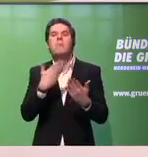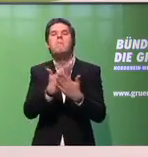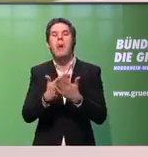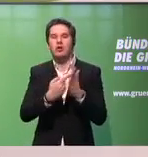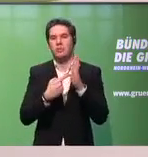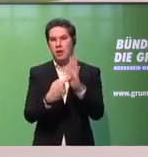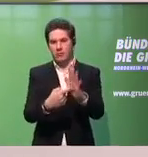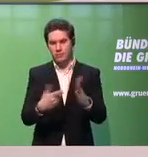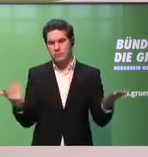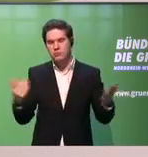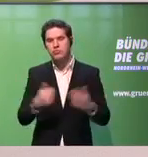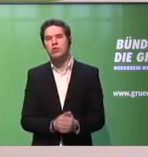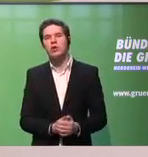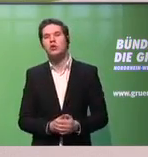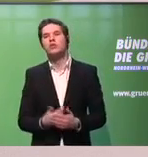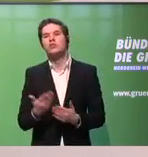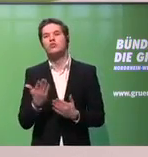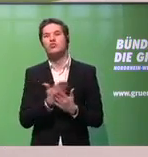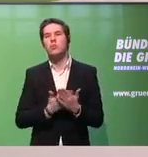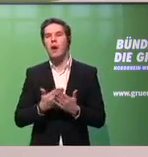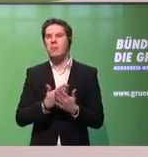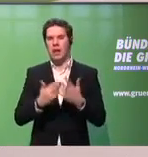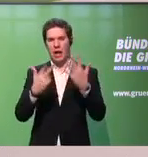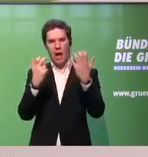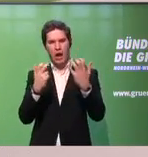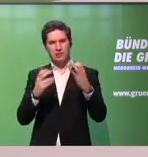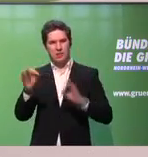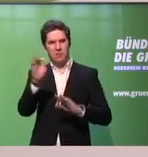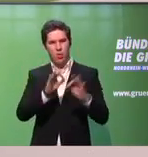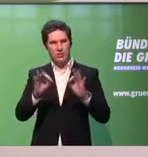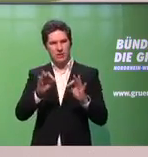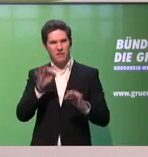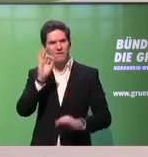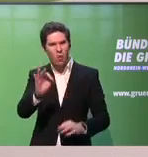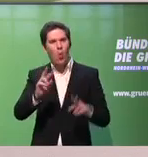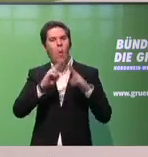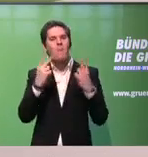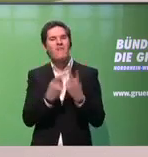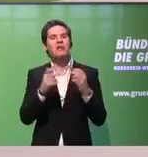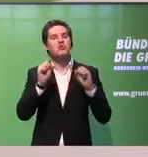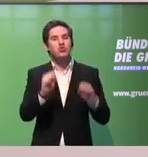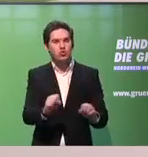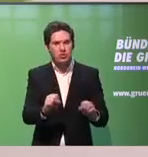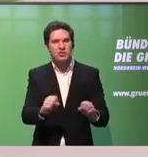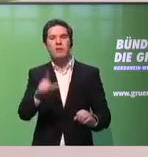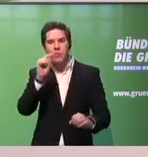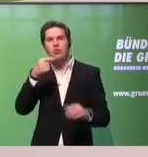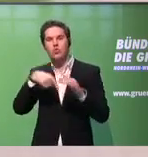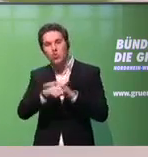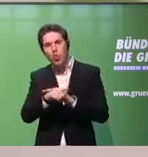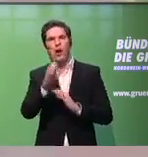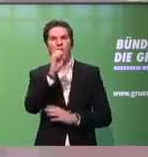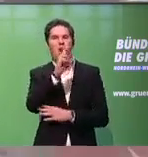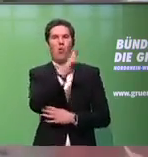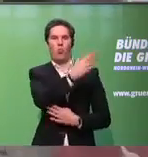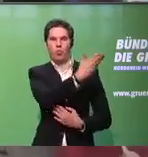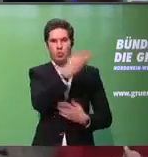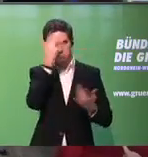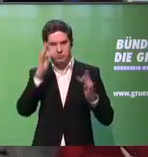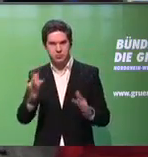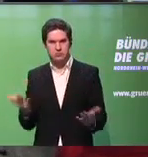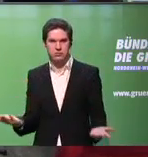80% der nationalen und lokalen Bestimmungen zum Umweltschutz kommen von der europäischen Ebene. In